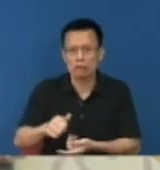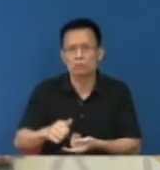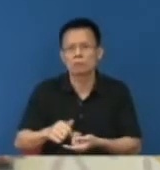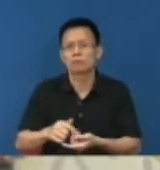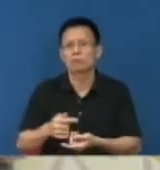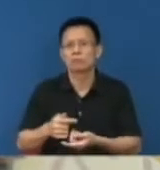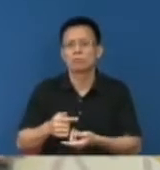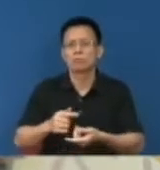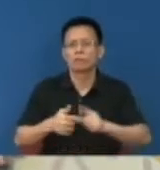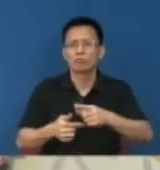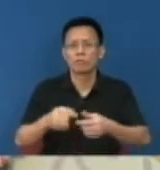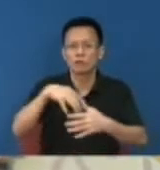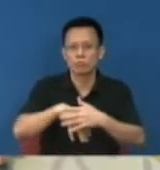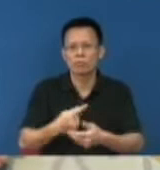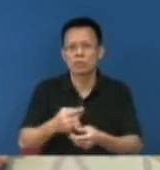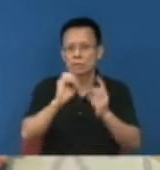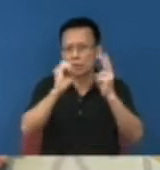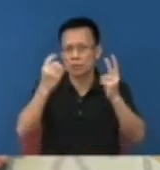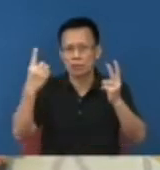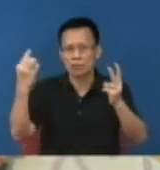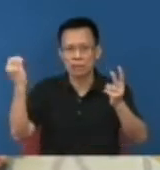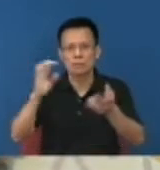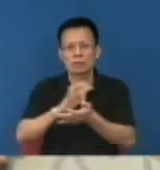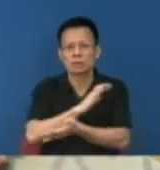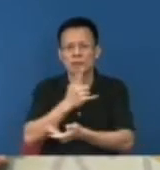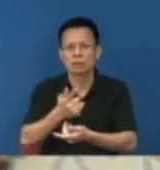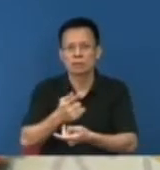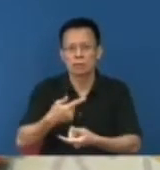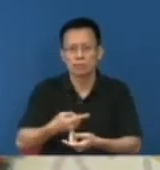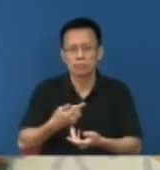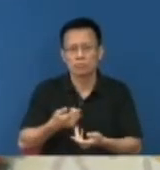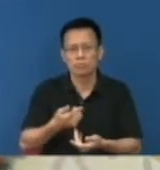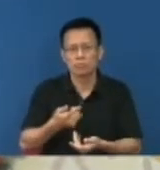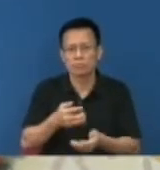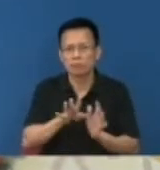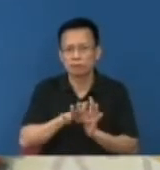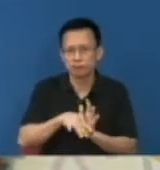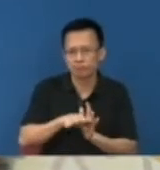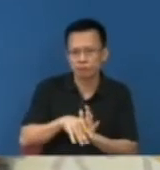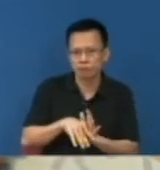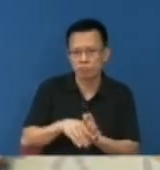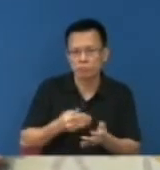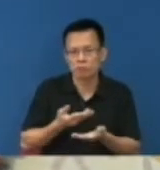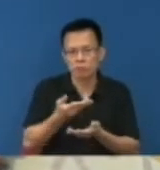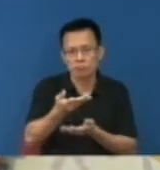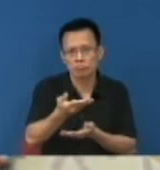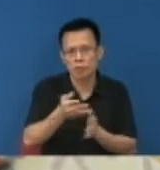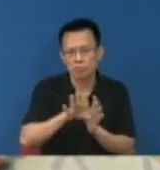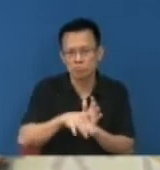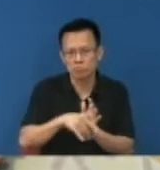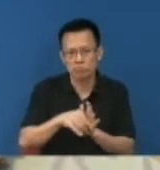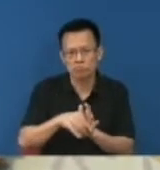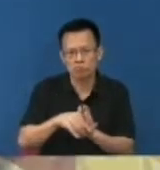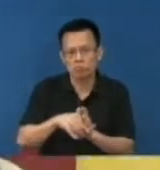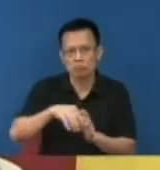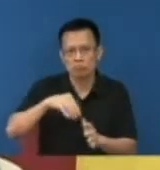2010年有某個人向你獻媚，向你 牽謀挖策，諗條屎計俾你